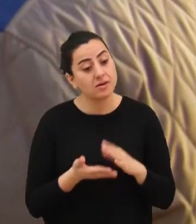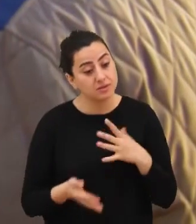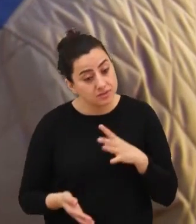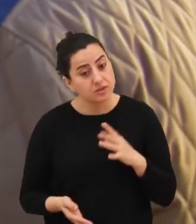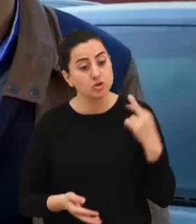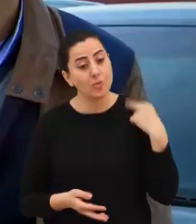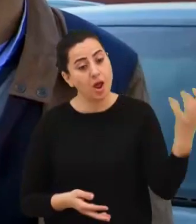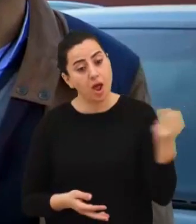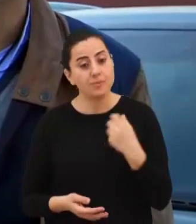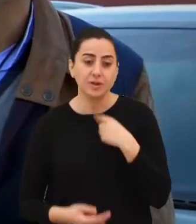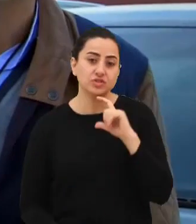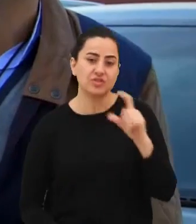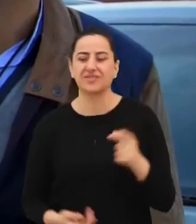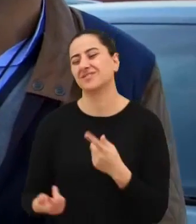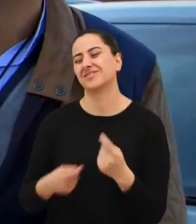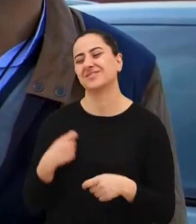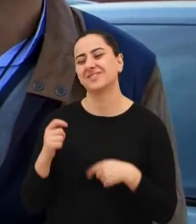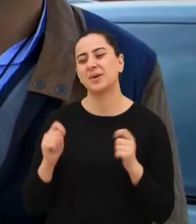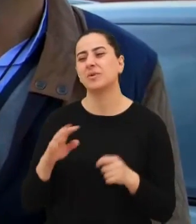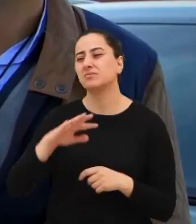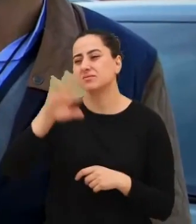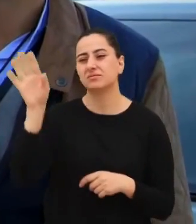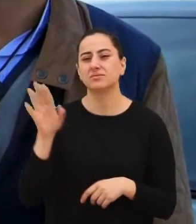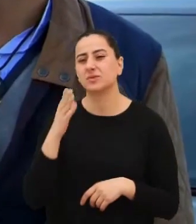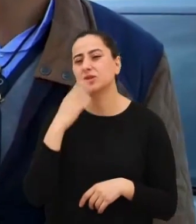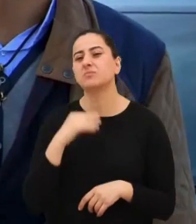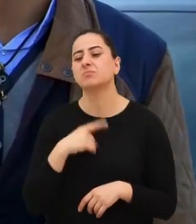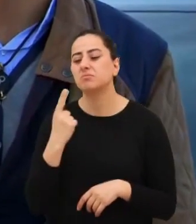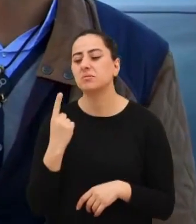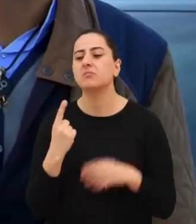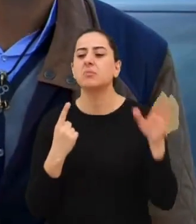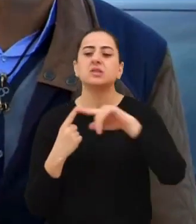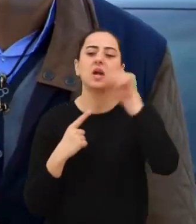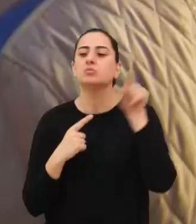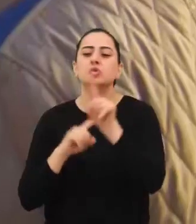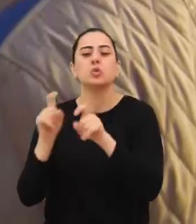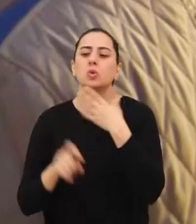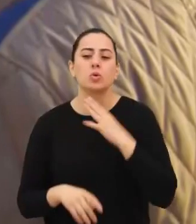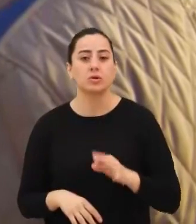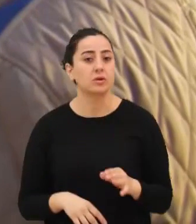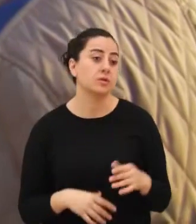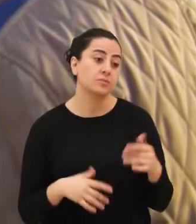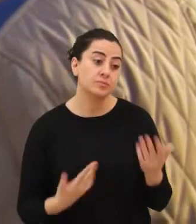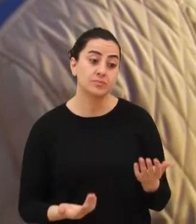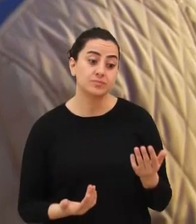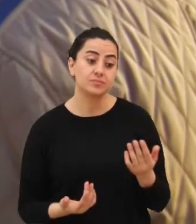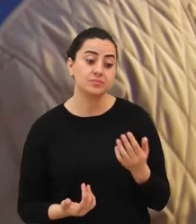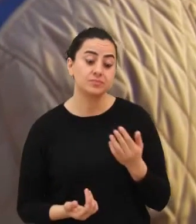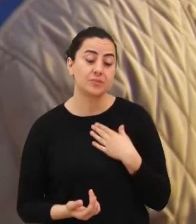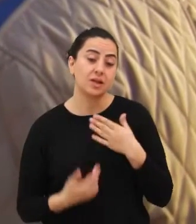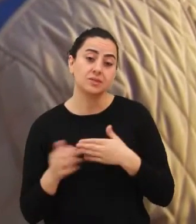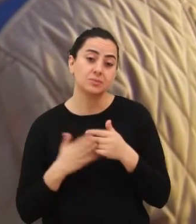Lütfen numara alın. Atıyorsun Şükrü. Senden... Yok yok. Benden başka kimse bilgi almıyordur. Yalan bir habercinin